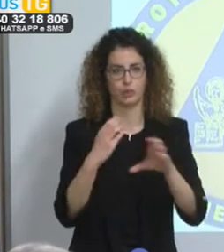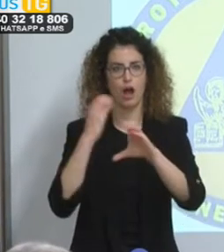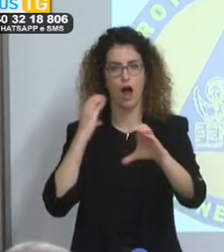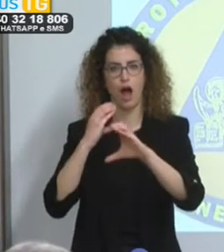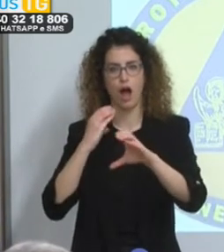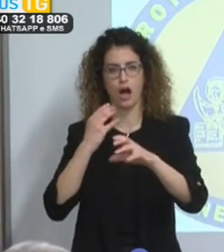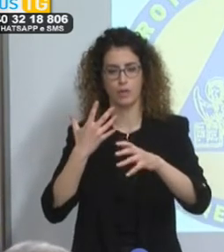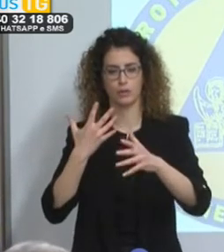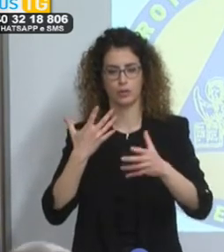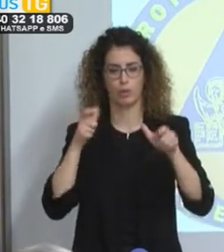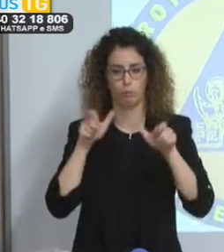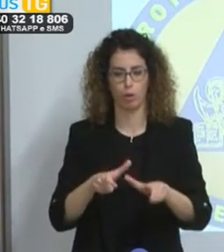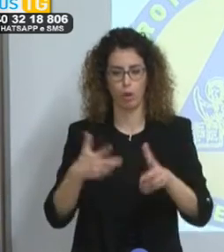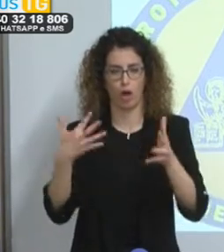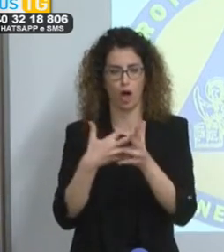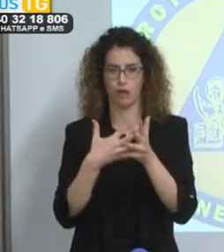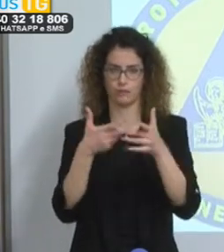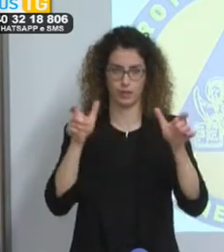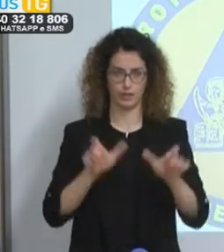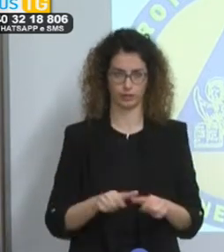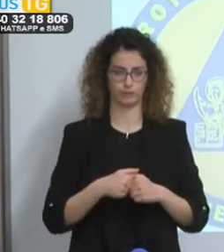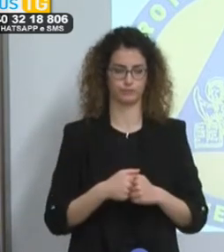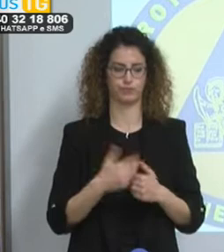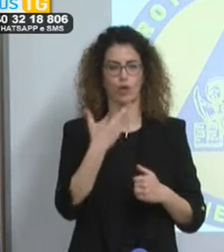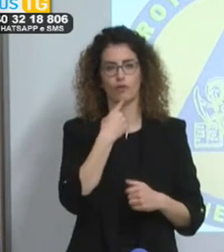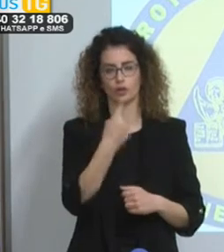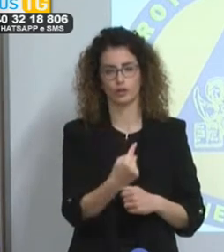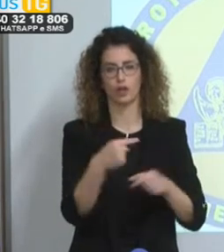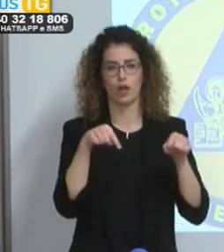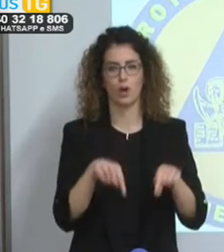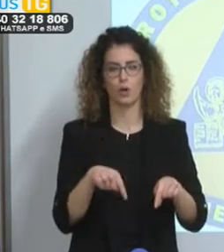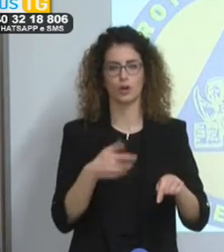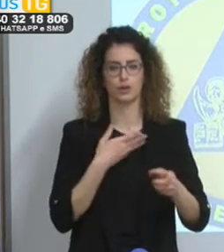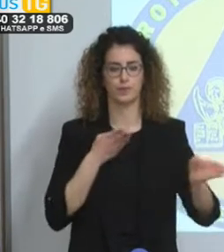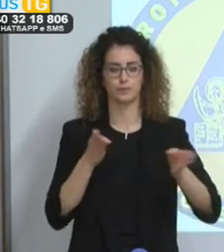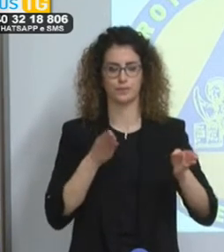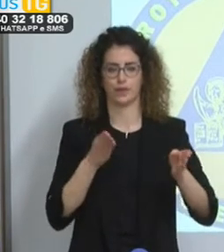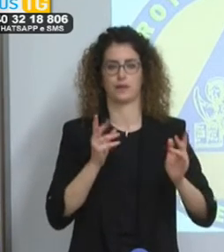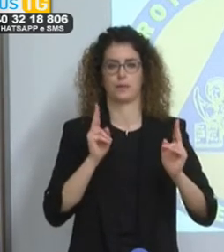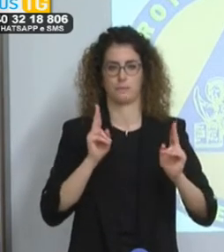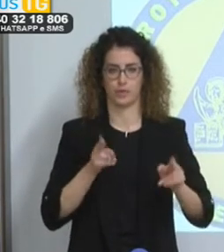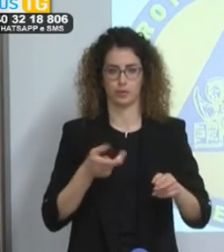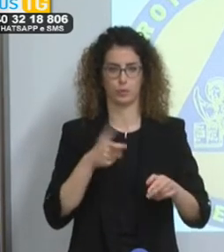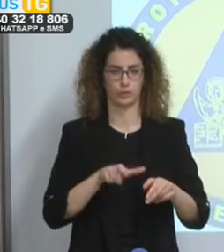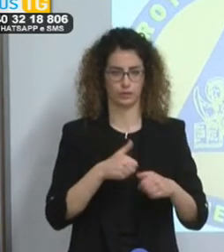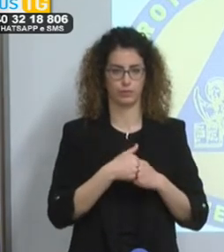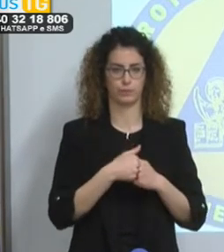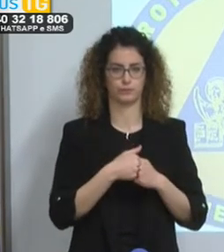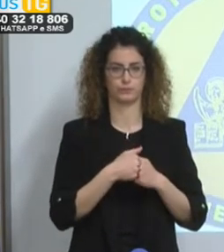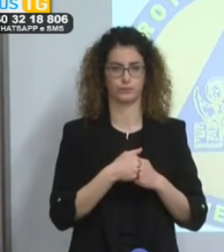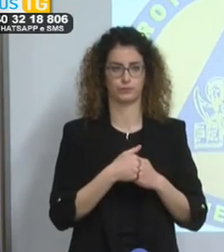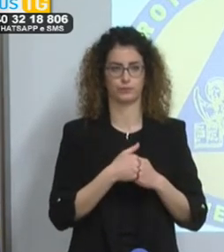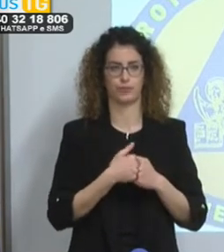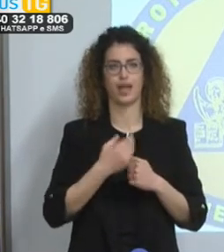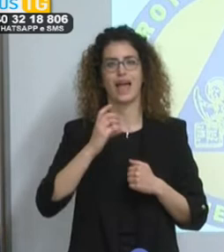E voglio dirvi che adesso entriamo nella fase più critica, perché abbandoniamo la roccia, sto parlando